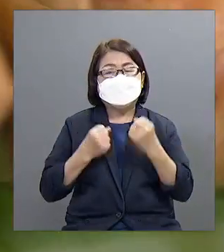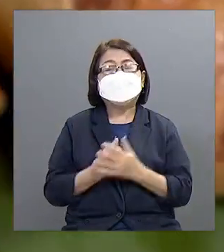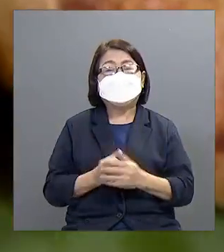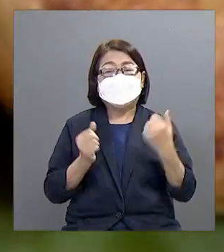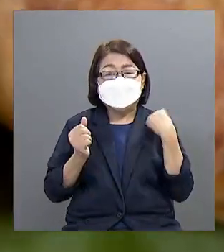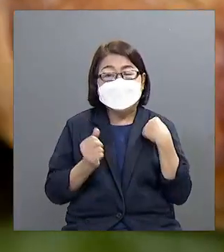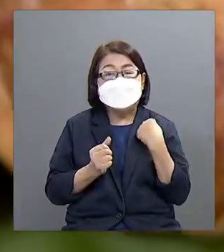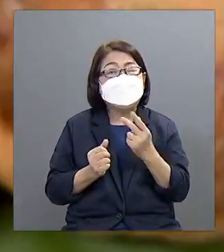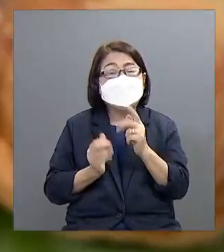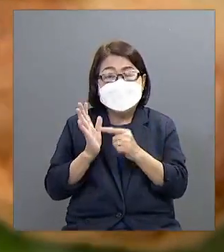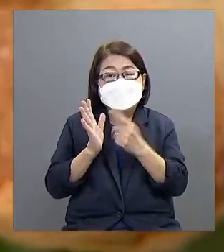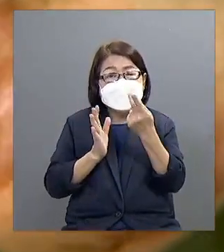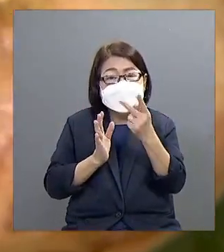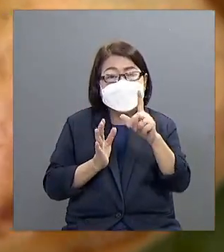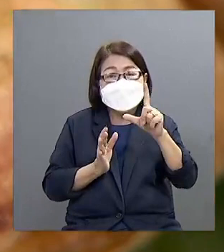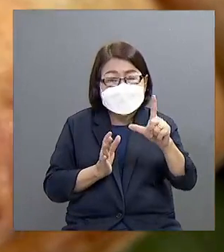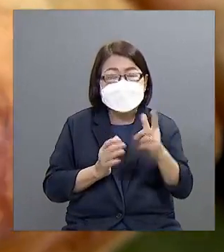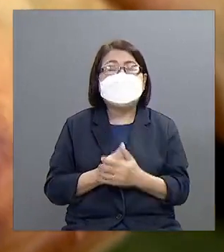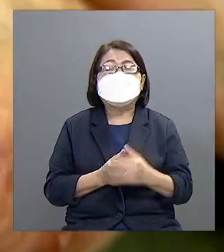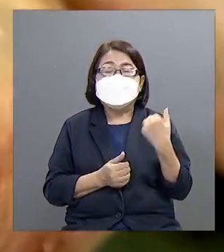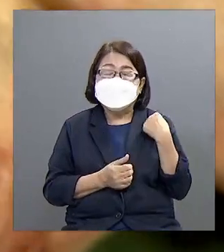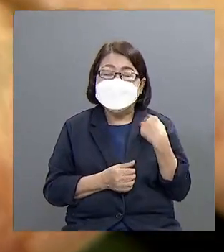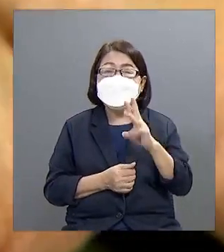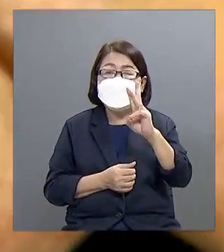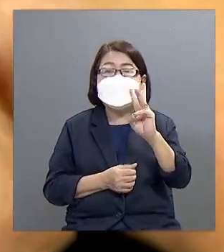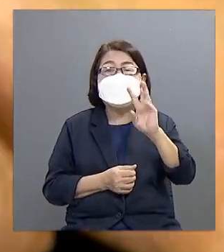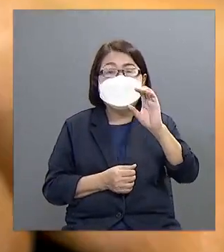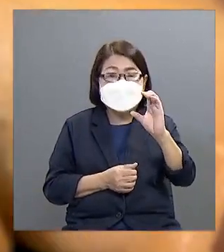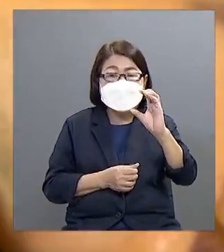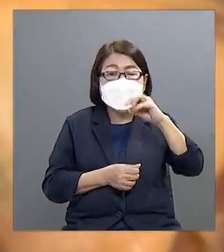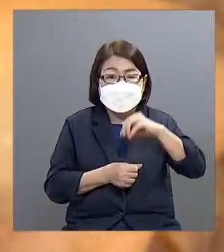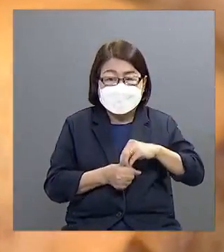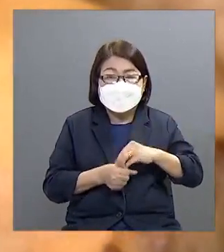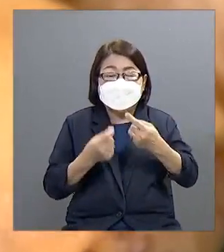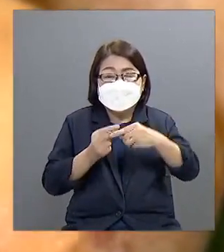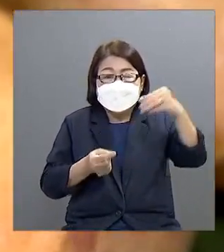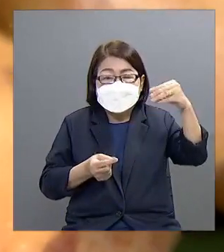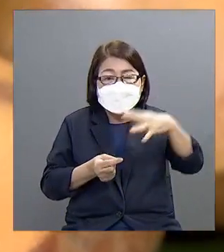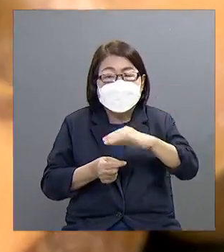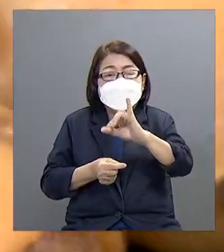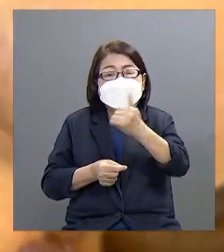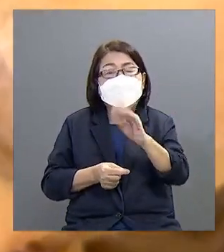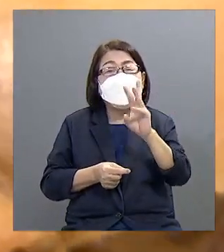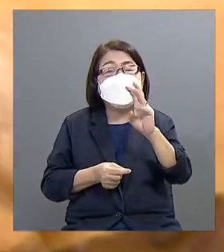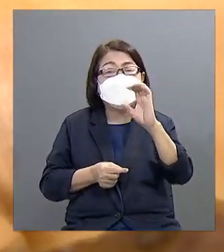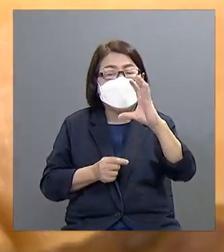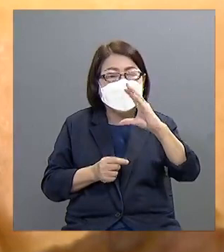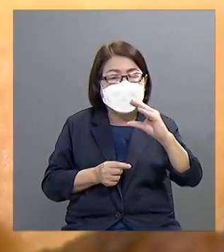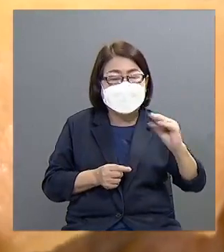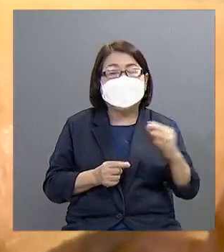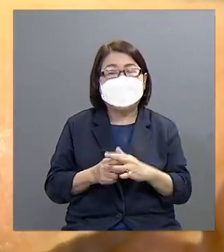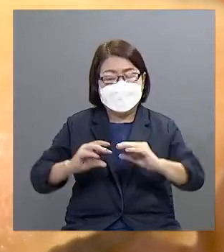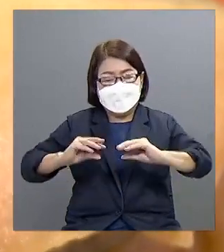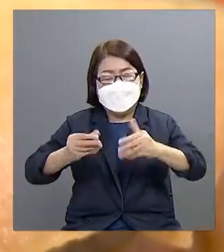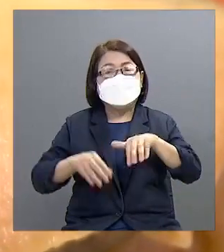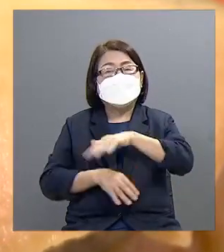ตามินซีแต่ถ้าเรานำไปทอดหรือผัดแบบนี้วิตามินซีอาจจะหายไปบ้างนะคะดังนั้นเมนูนี้นะคะจึงสามารถรับประทานได้ทุกคนในคร